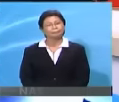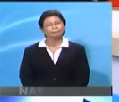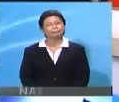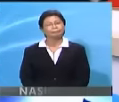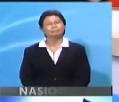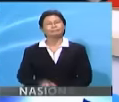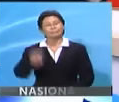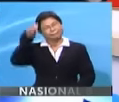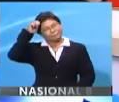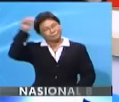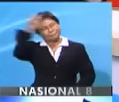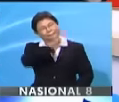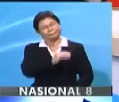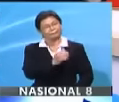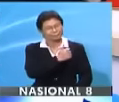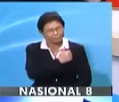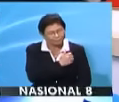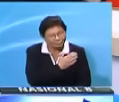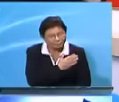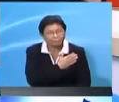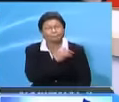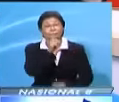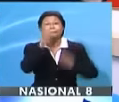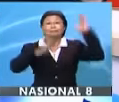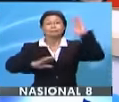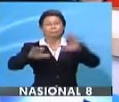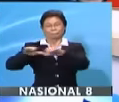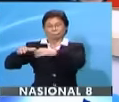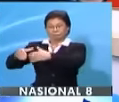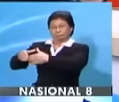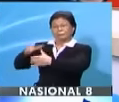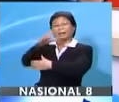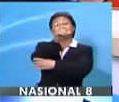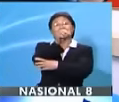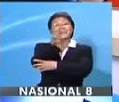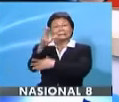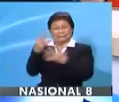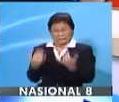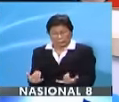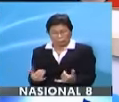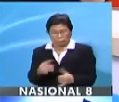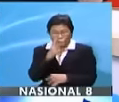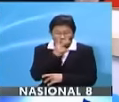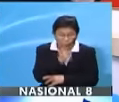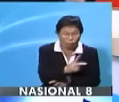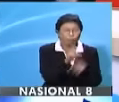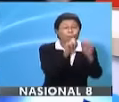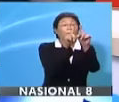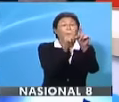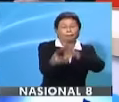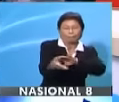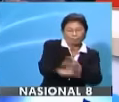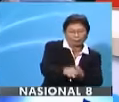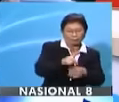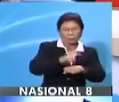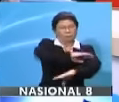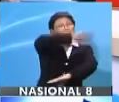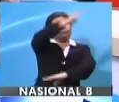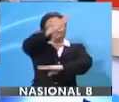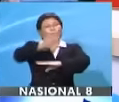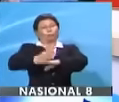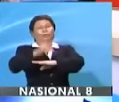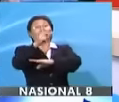Baik, assalamualaikum dan salam satu Malaysia. Saudara, pasukan mencari dan menyelamat hari ini menemui 11 mayat di kawasan Gunung